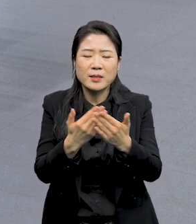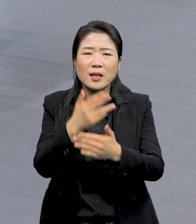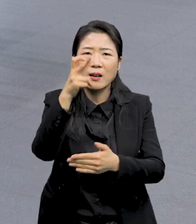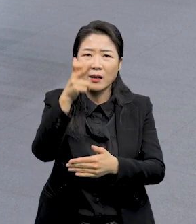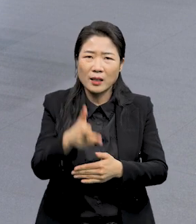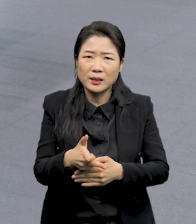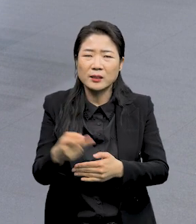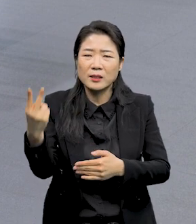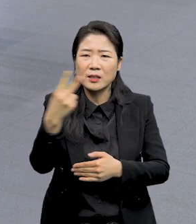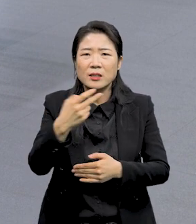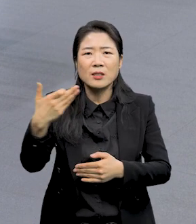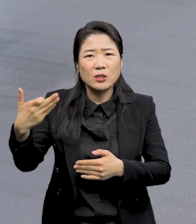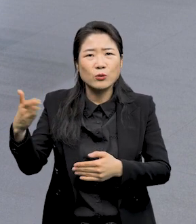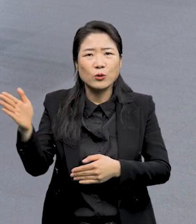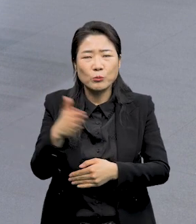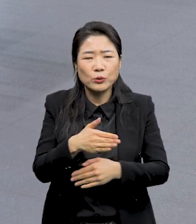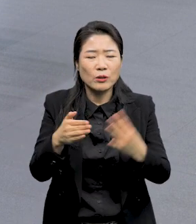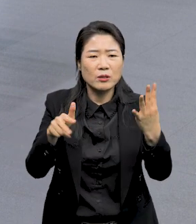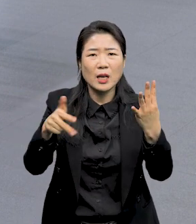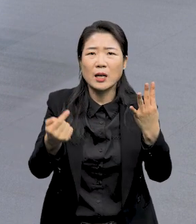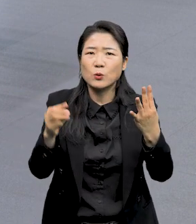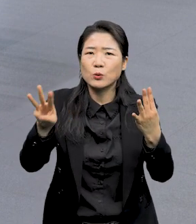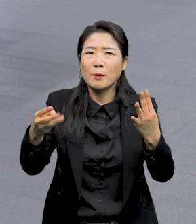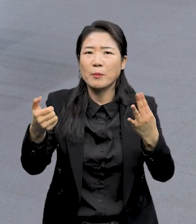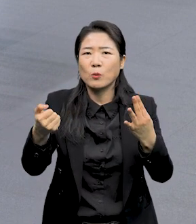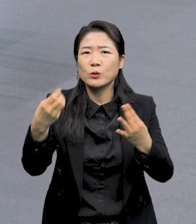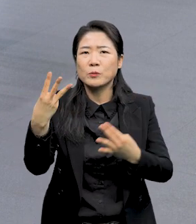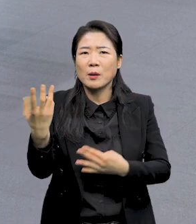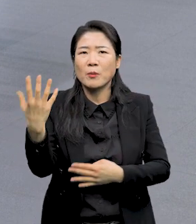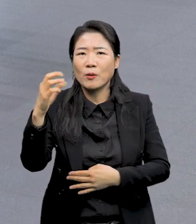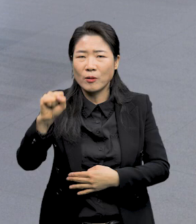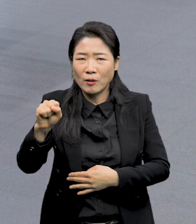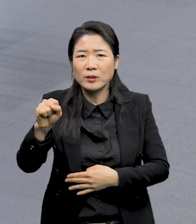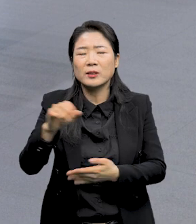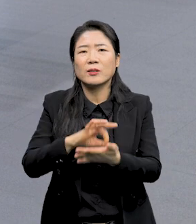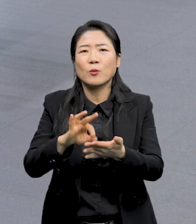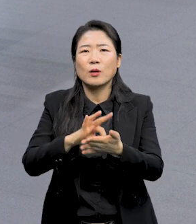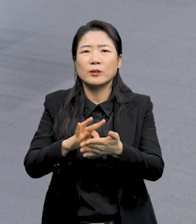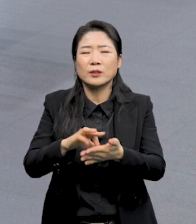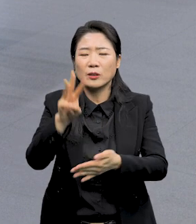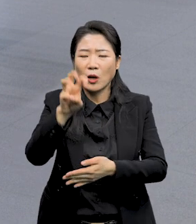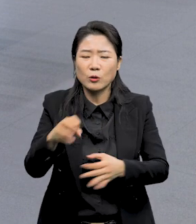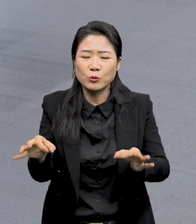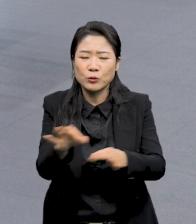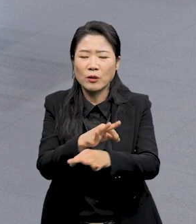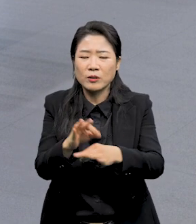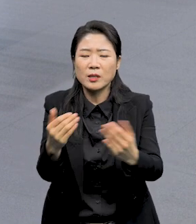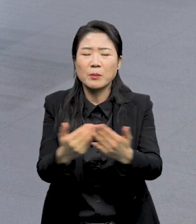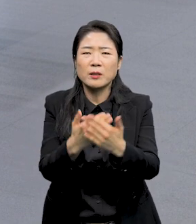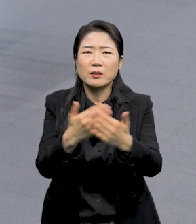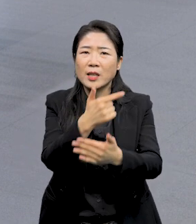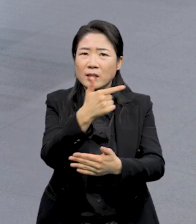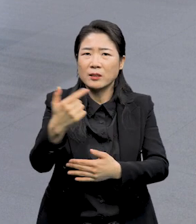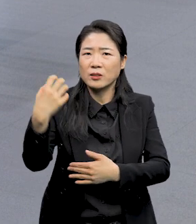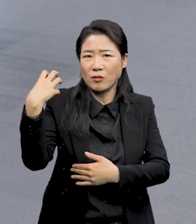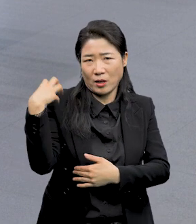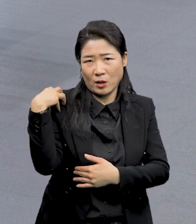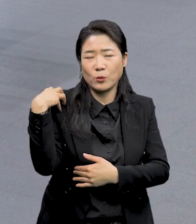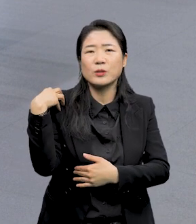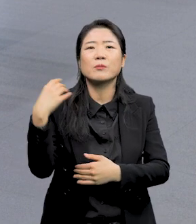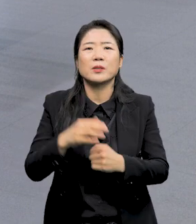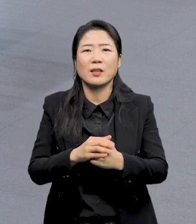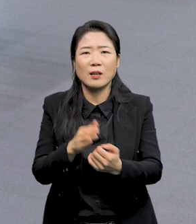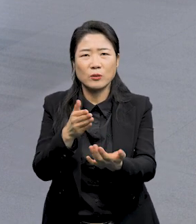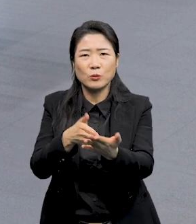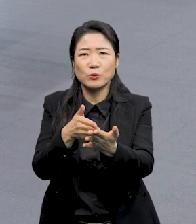2019년부터 약 4조 353억 원이 발행되는 등 지역 경제 활성화에 큰 역할을 하고 있습니다 내일이 빛나는